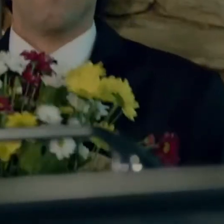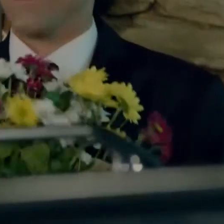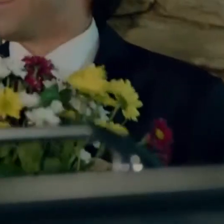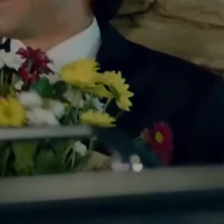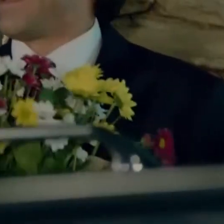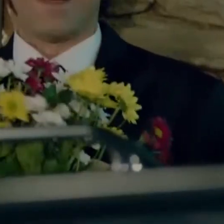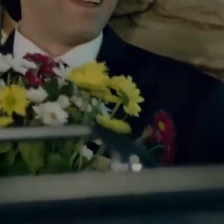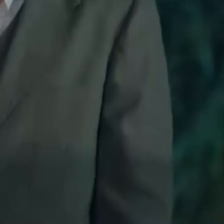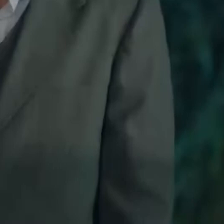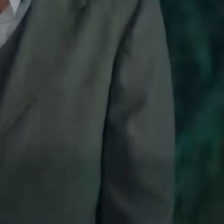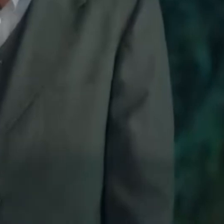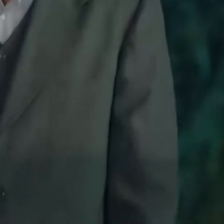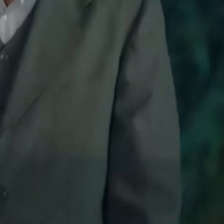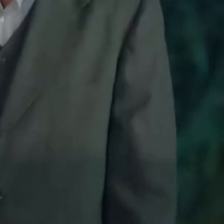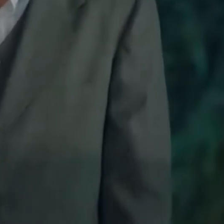bakıyor. Öyle.